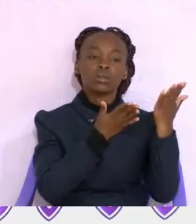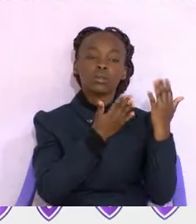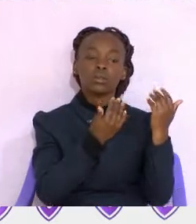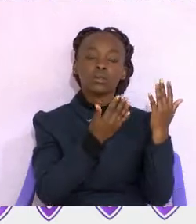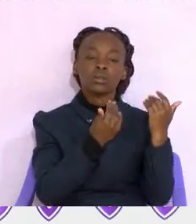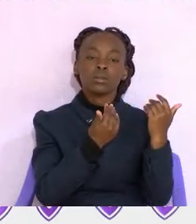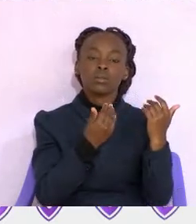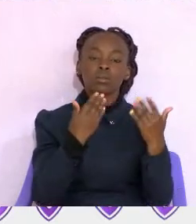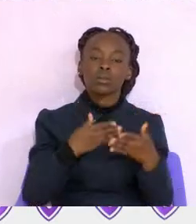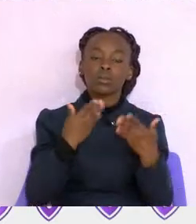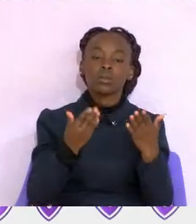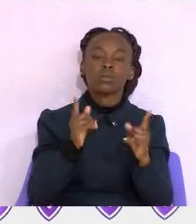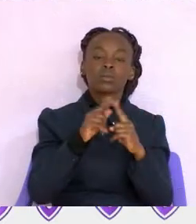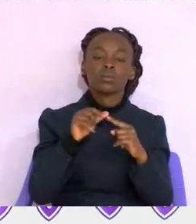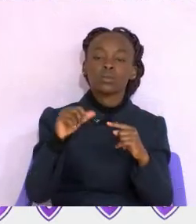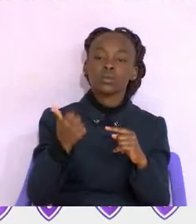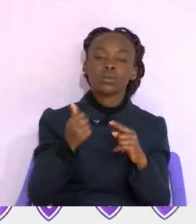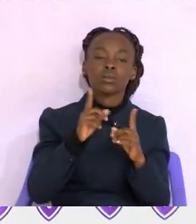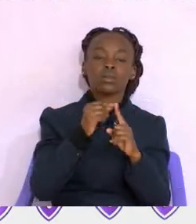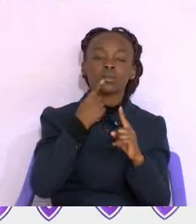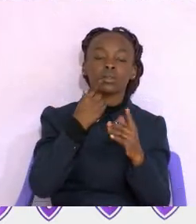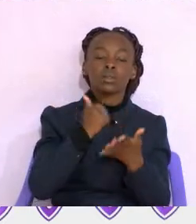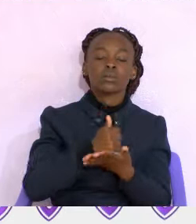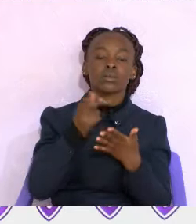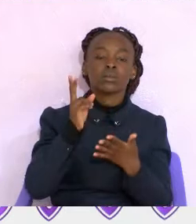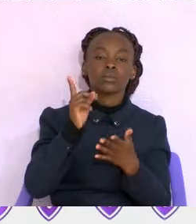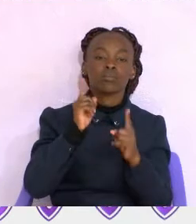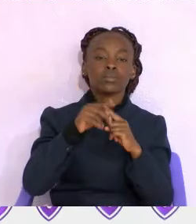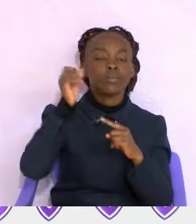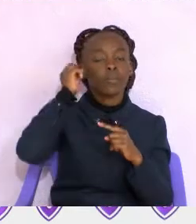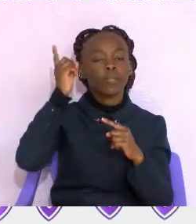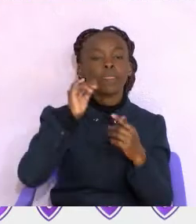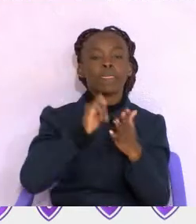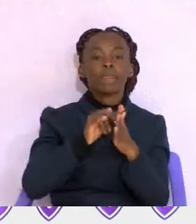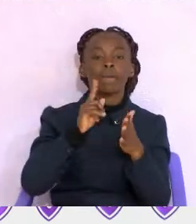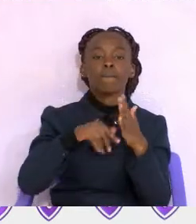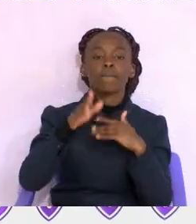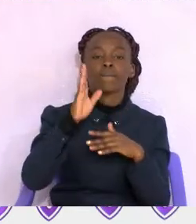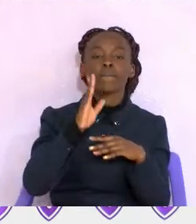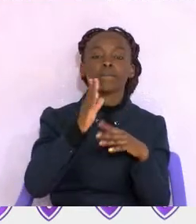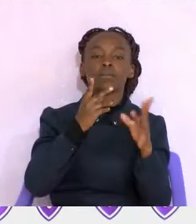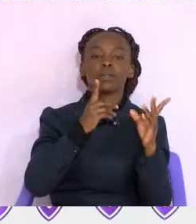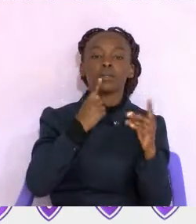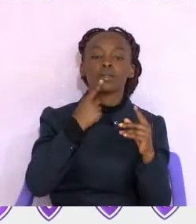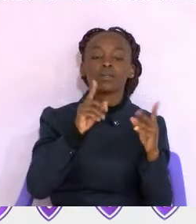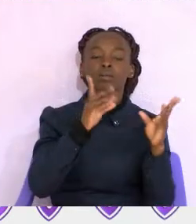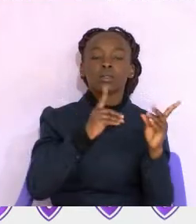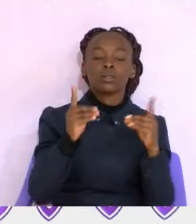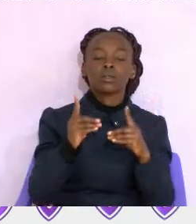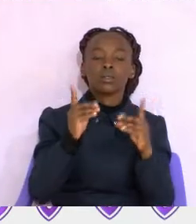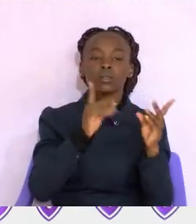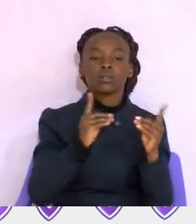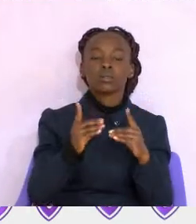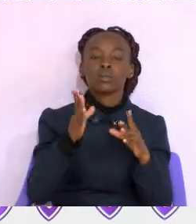maandiko inatusaidia kuelewa. Alijua kwamba yale Mungu amesema, hayo atayatekeleza. Atayatenda kama